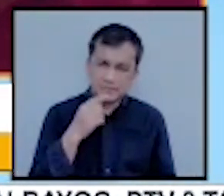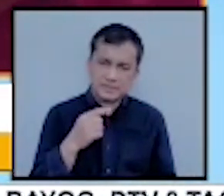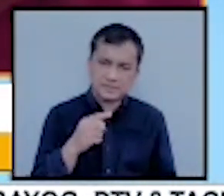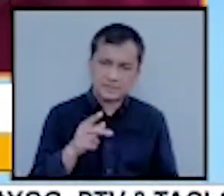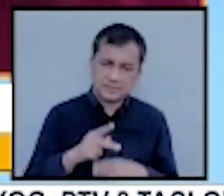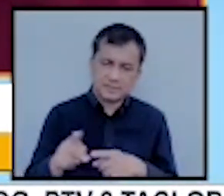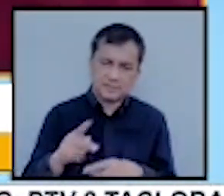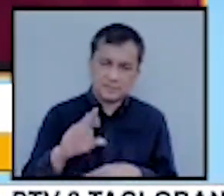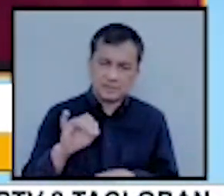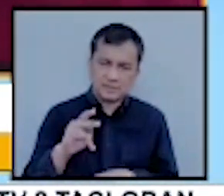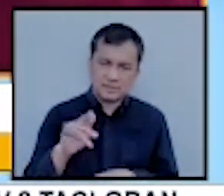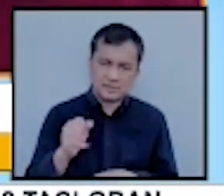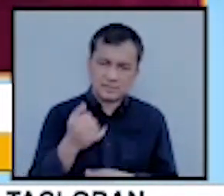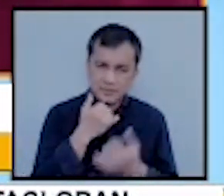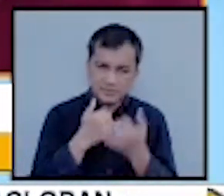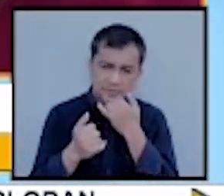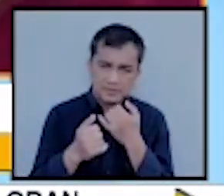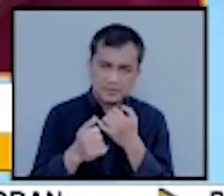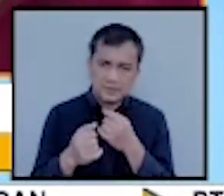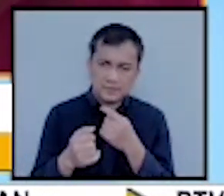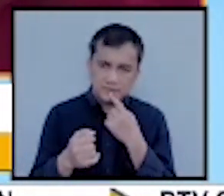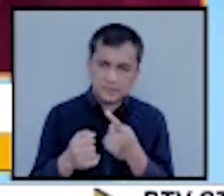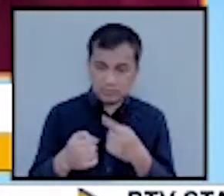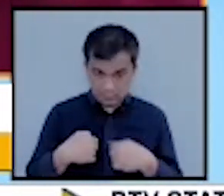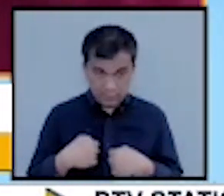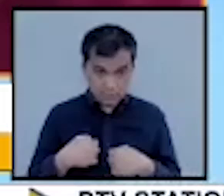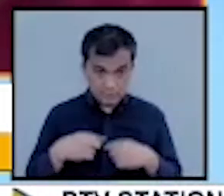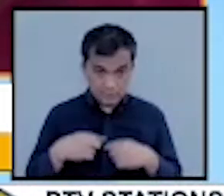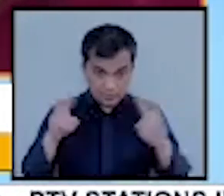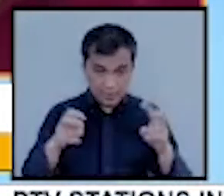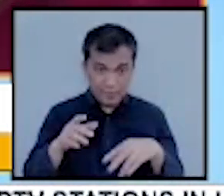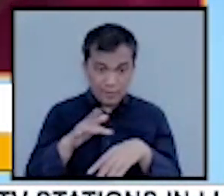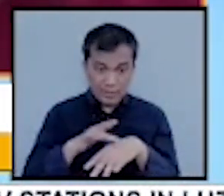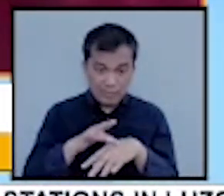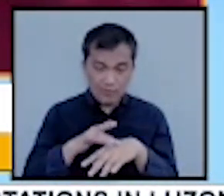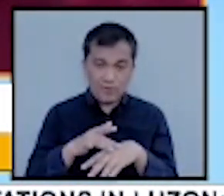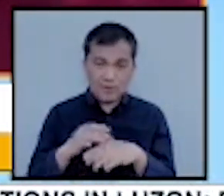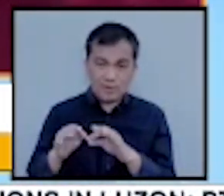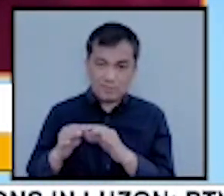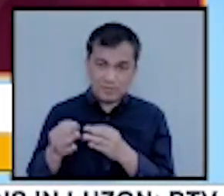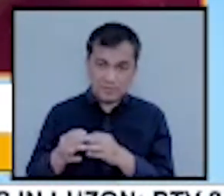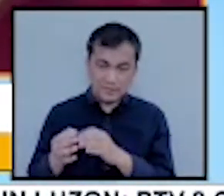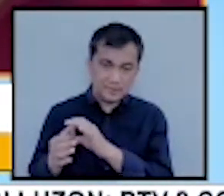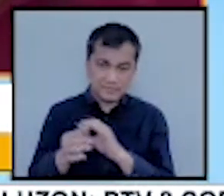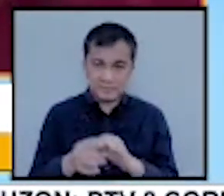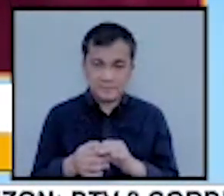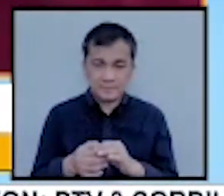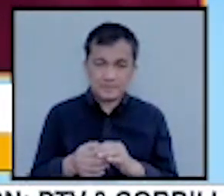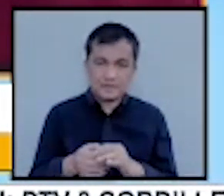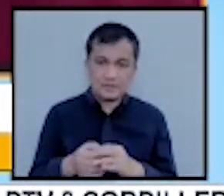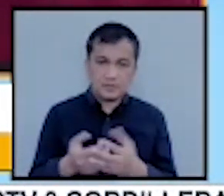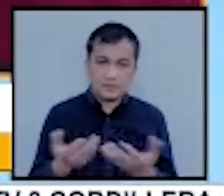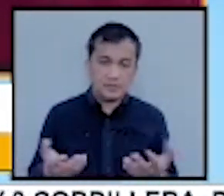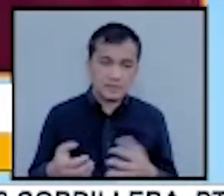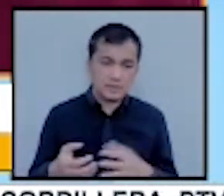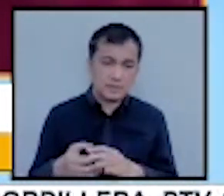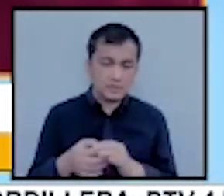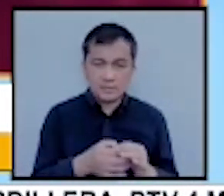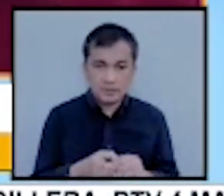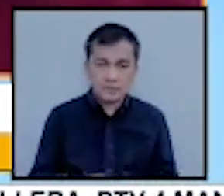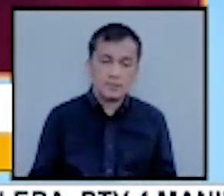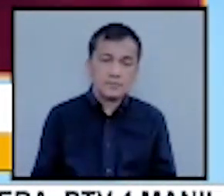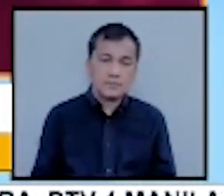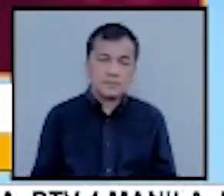mali-mali sinasabi niyan. Pero kung tawag niyo na ako kalbo, pati pamilya ko ay idadamay ninyo, wala namang kinalaman, pati ang aking